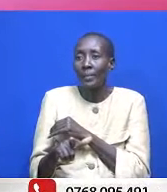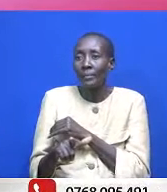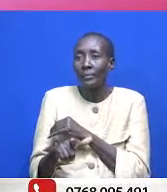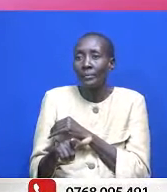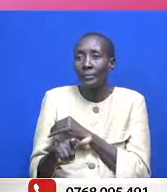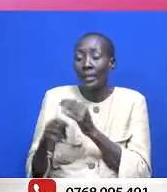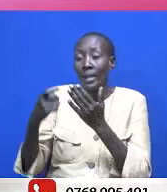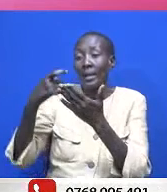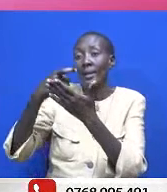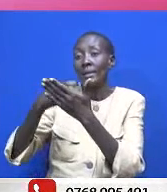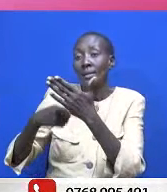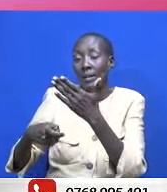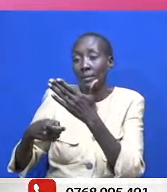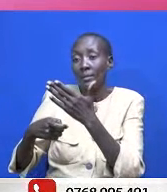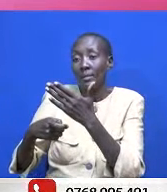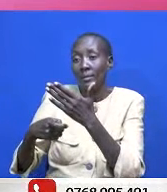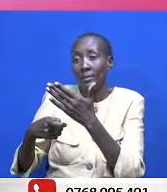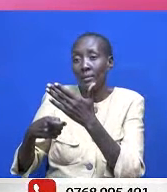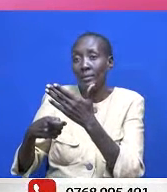kodi